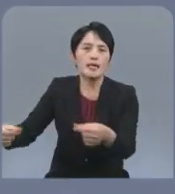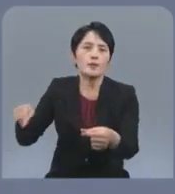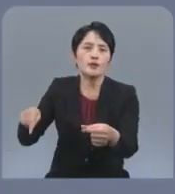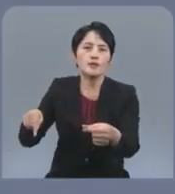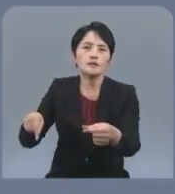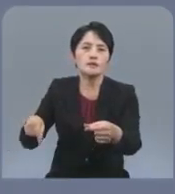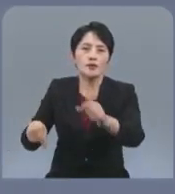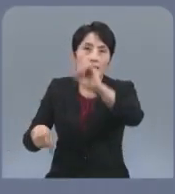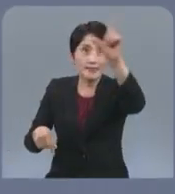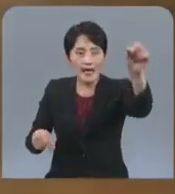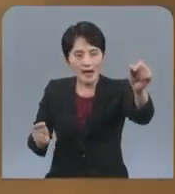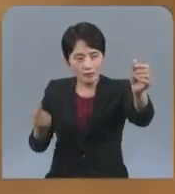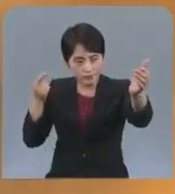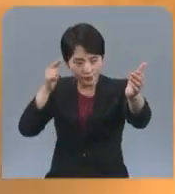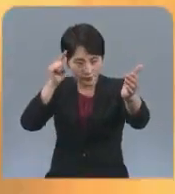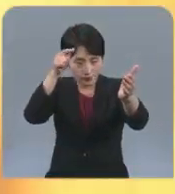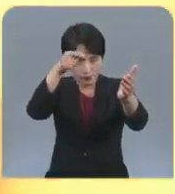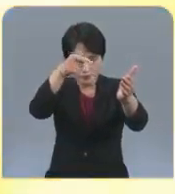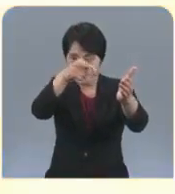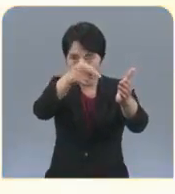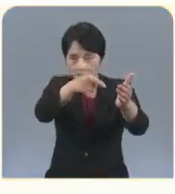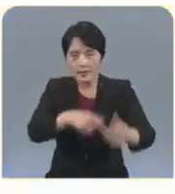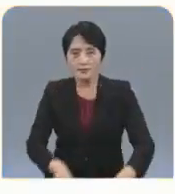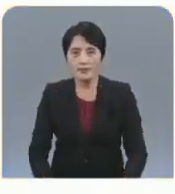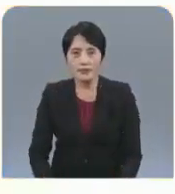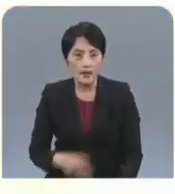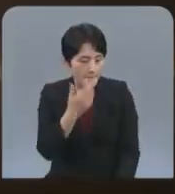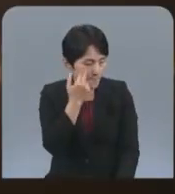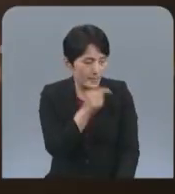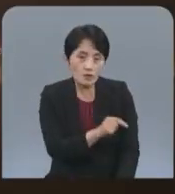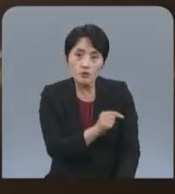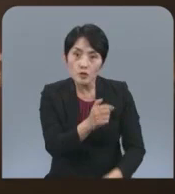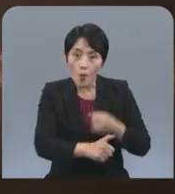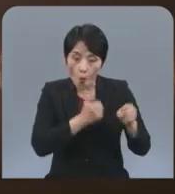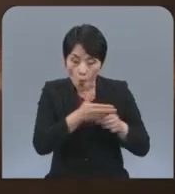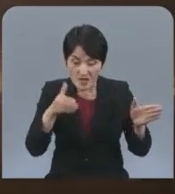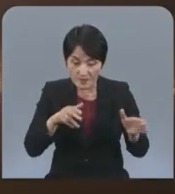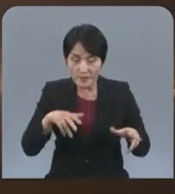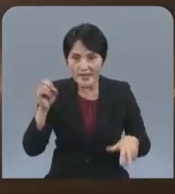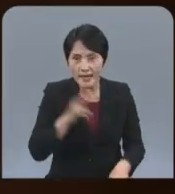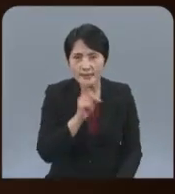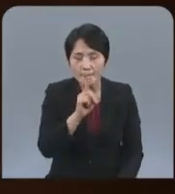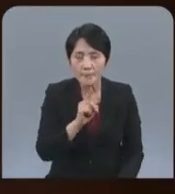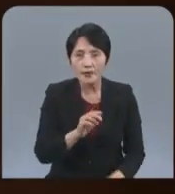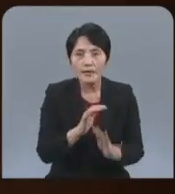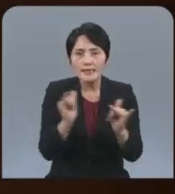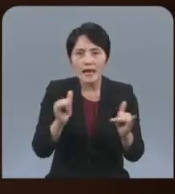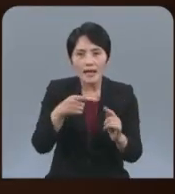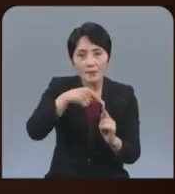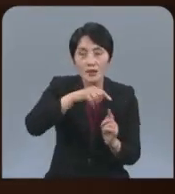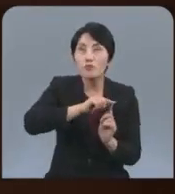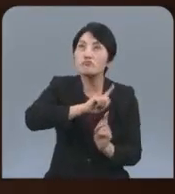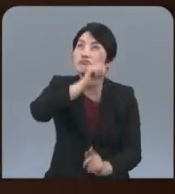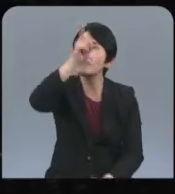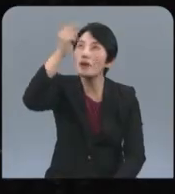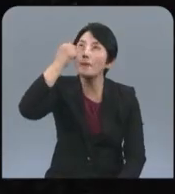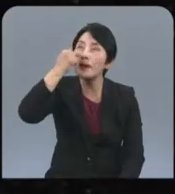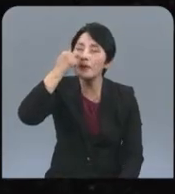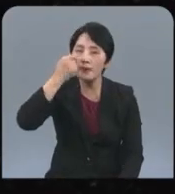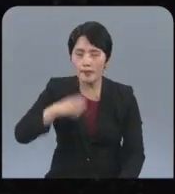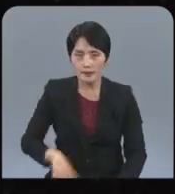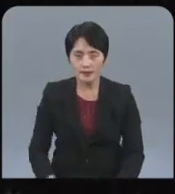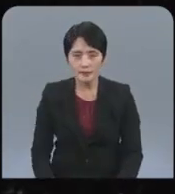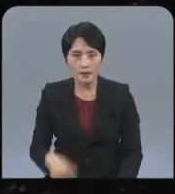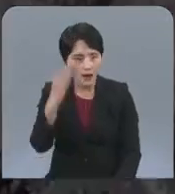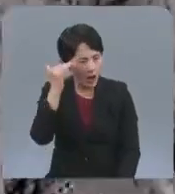mais le voyage vers un alunissage reste encore un parcours semé d'obstacles les États-Unis la Russie la Chine l'Inde ainsi que le Japon ont tous